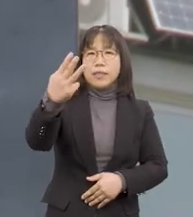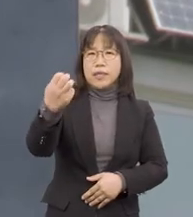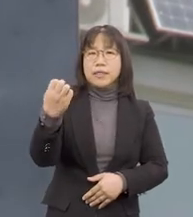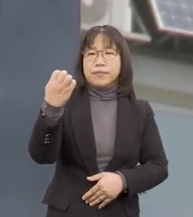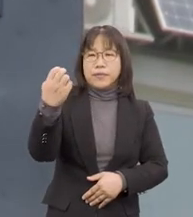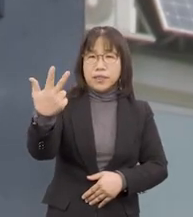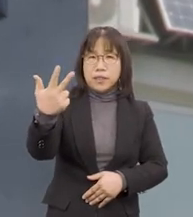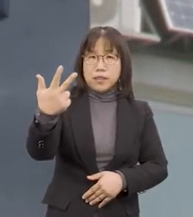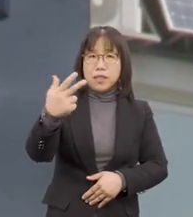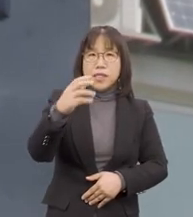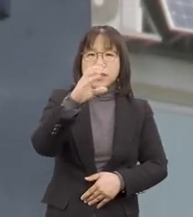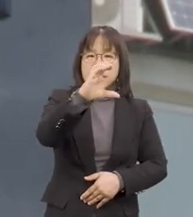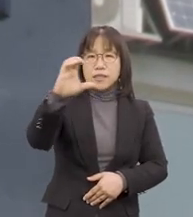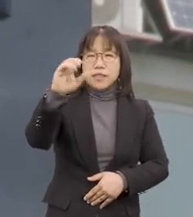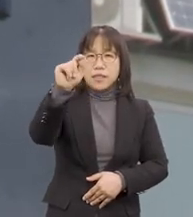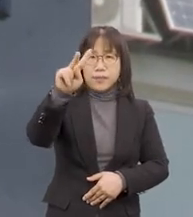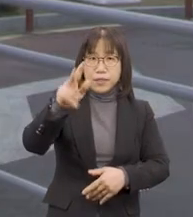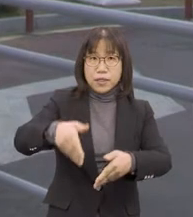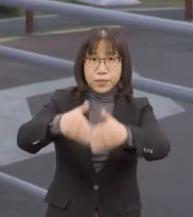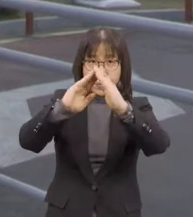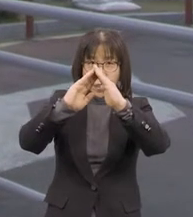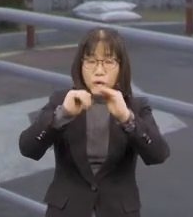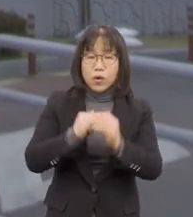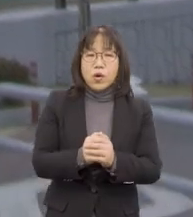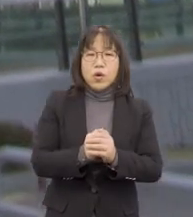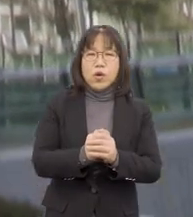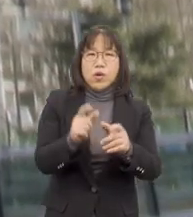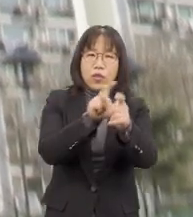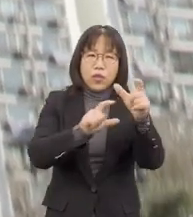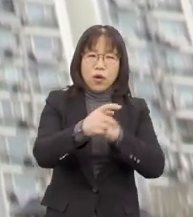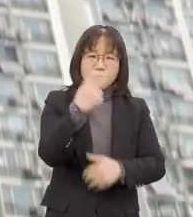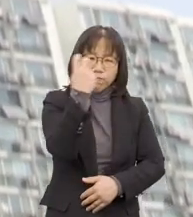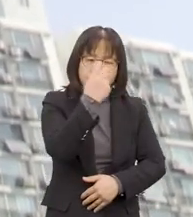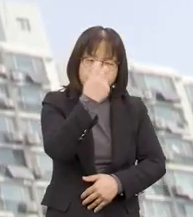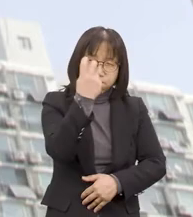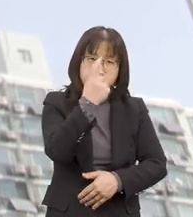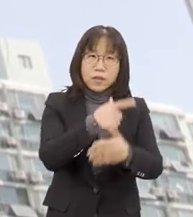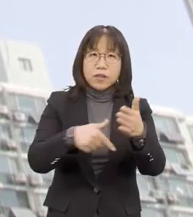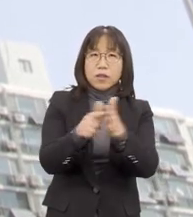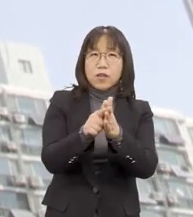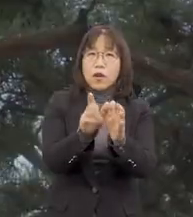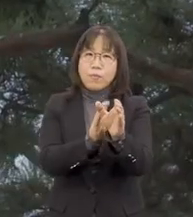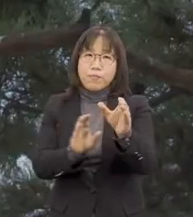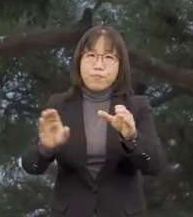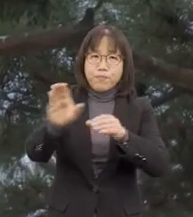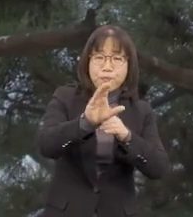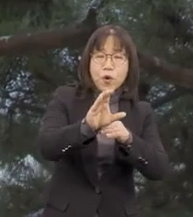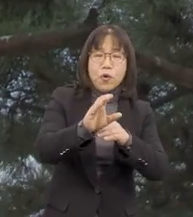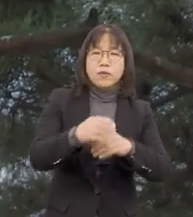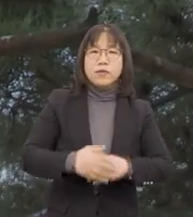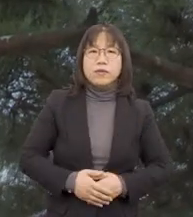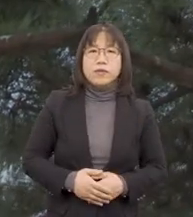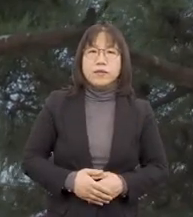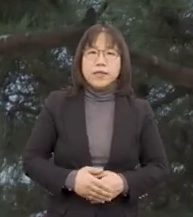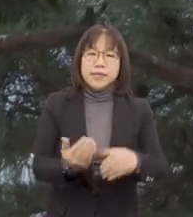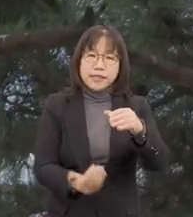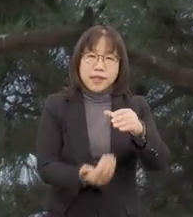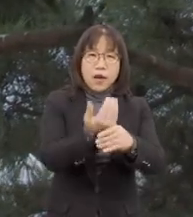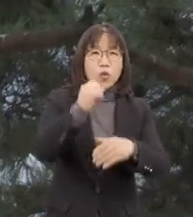현재 총 2,437대의 공공 CCTV를 구축하고 통합 관제 시스템 보강과